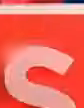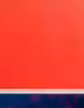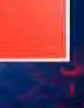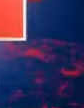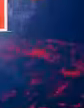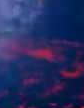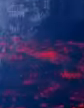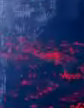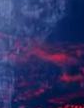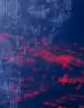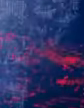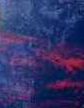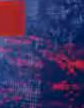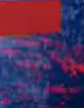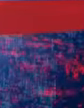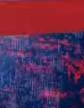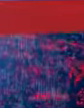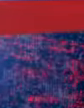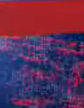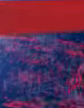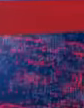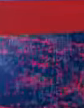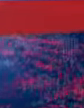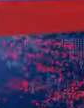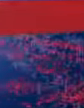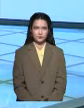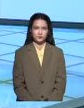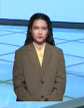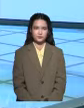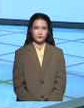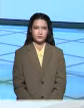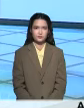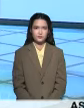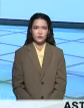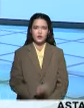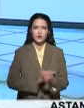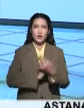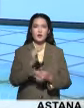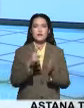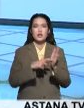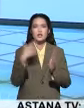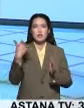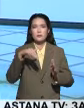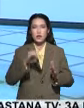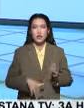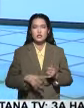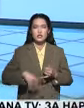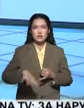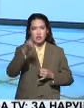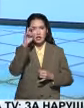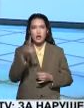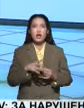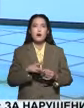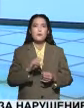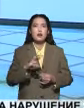С Свыше 750 тысяч гектаров земли в